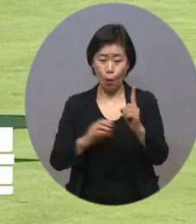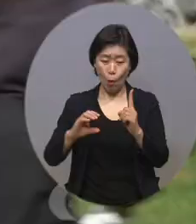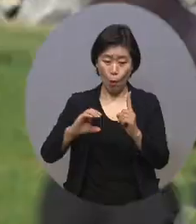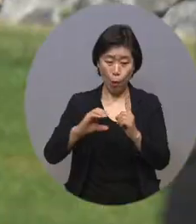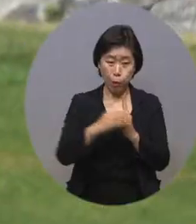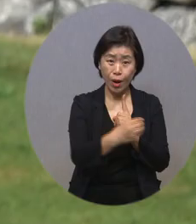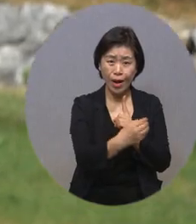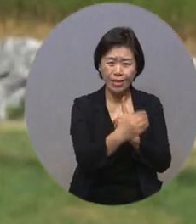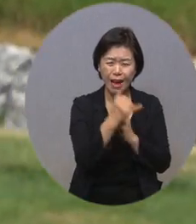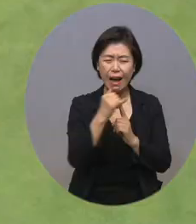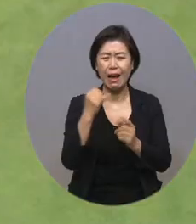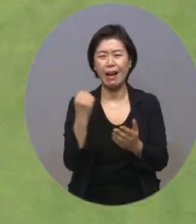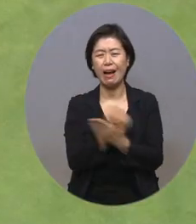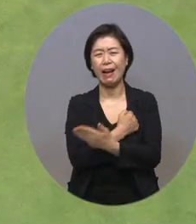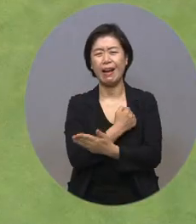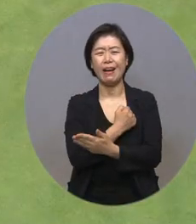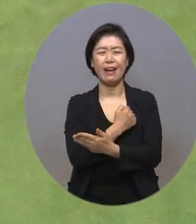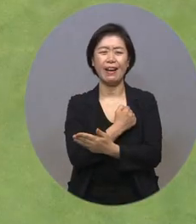오케이! 나이스! 어이구!